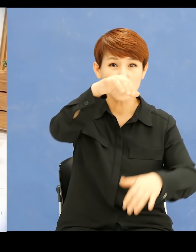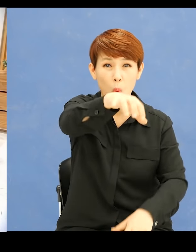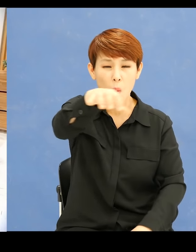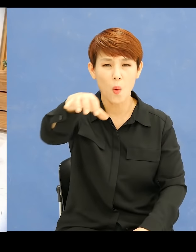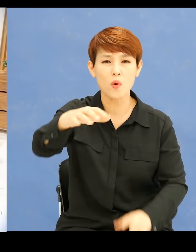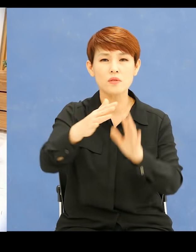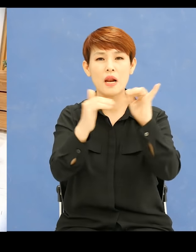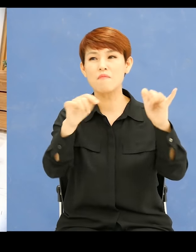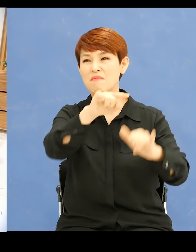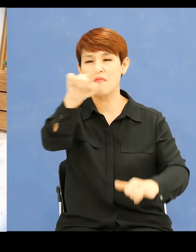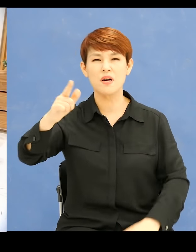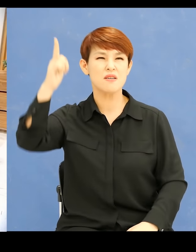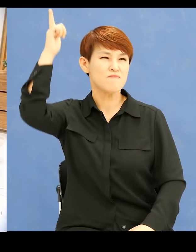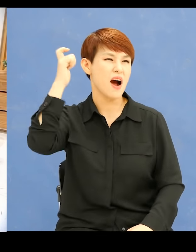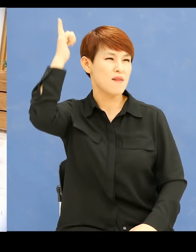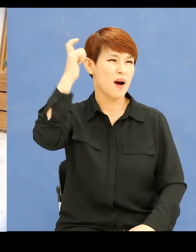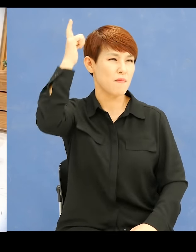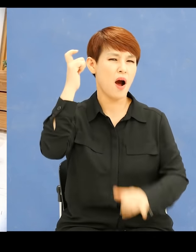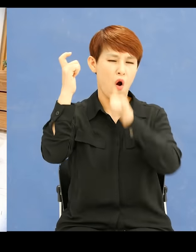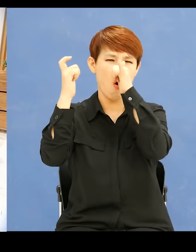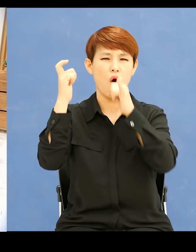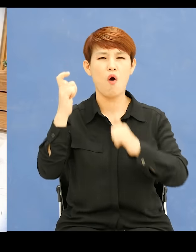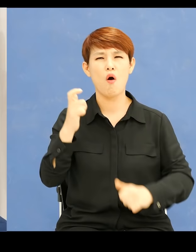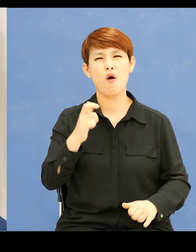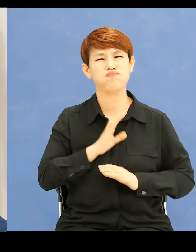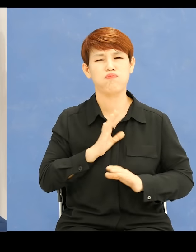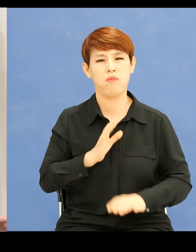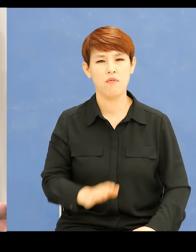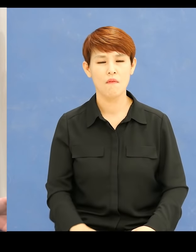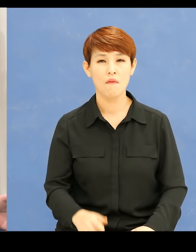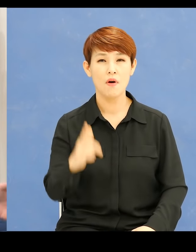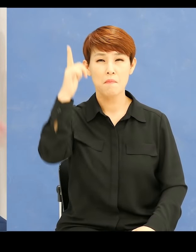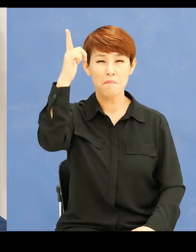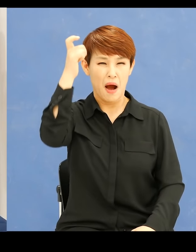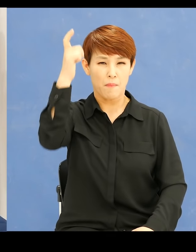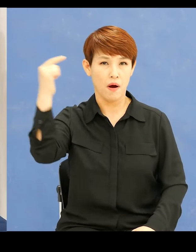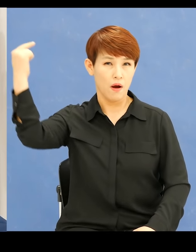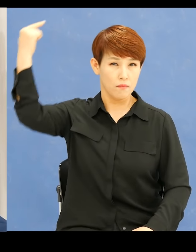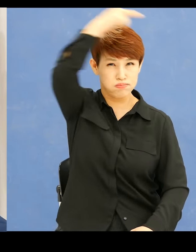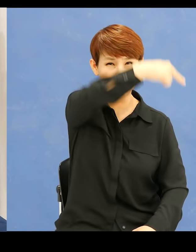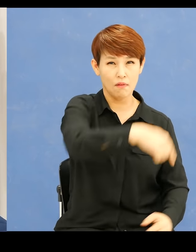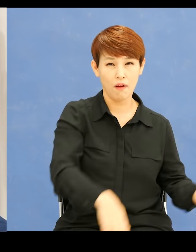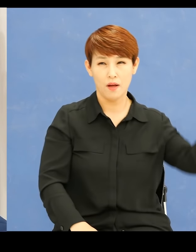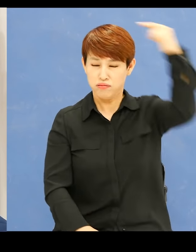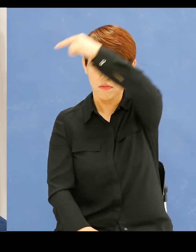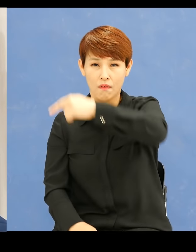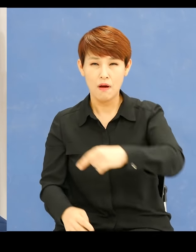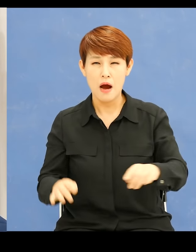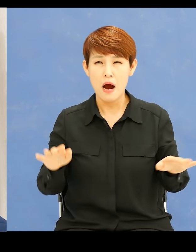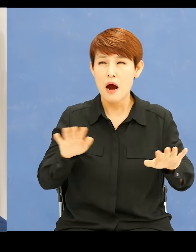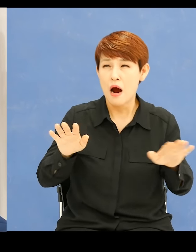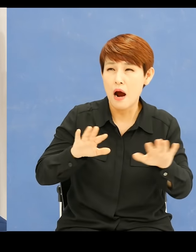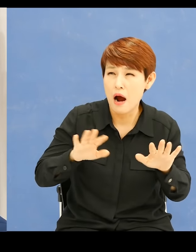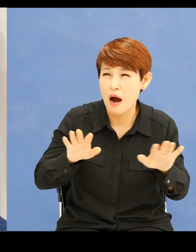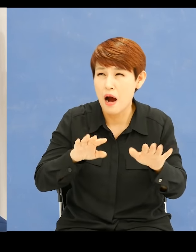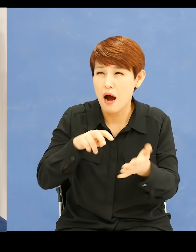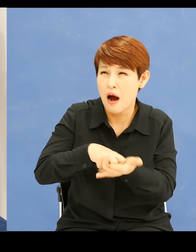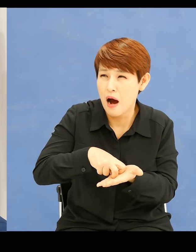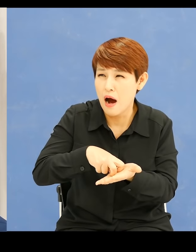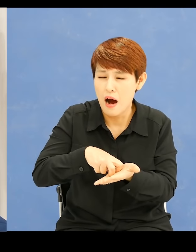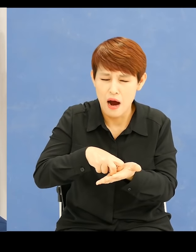재미로 쏘고 짓궂게 이제. 가거든요. 예. 그냥 누구를 겨냥한 건 아니지만 근데 머리 위로 핑핑 날아가면 그 도넛 트레이 들고